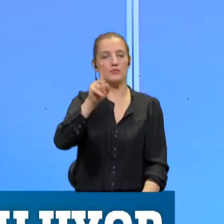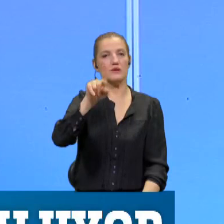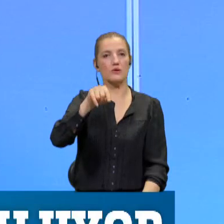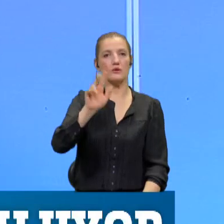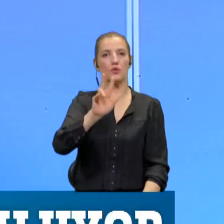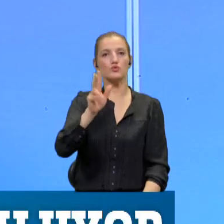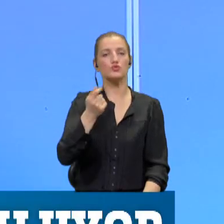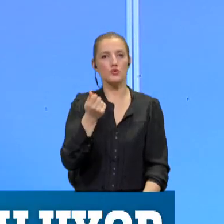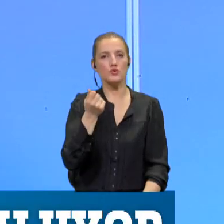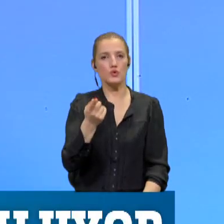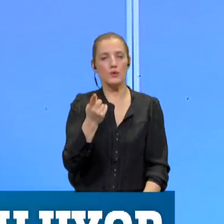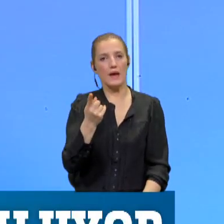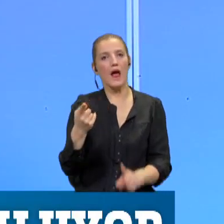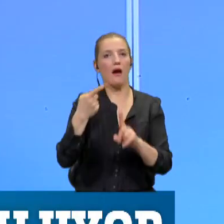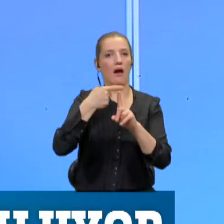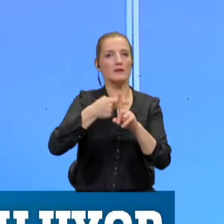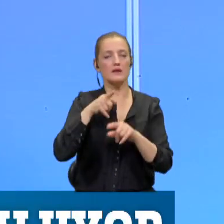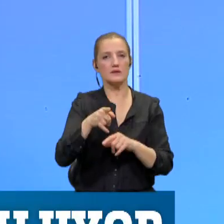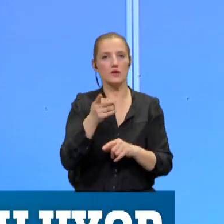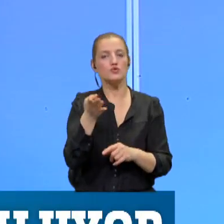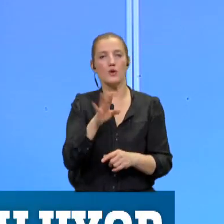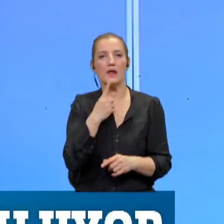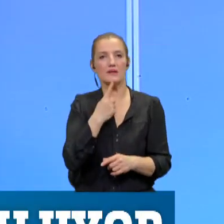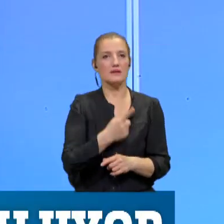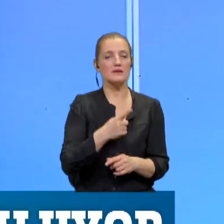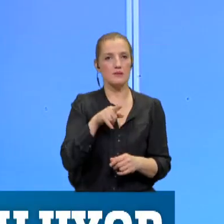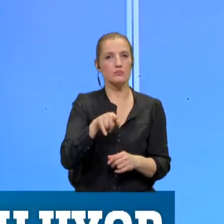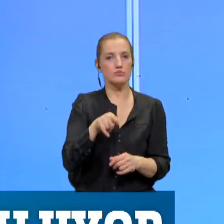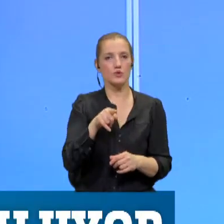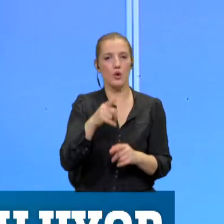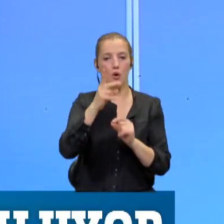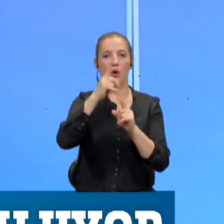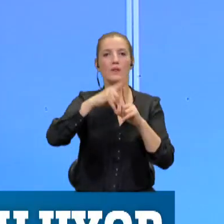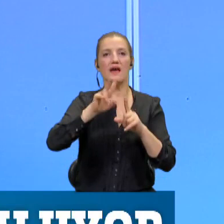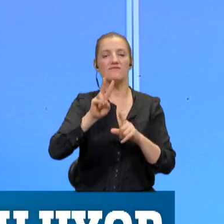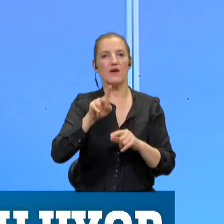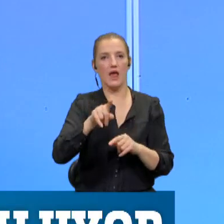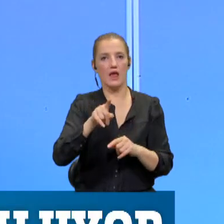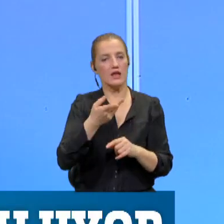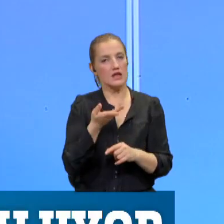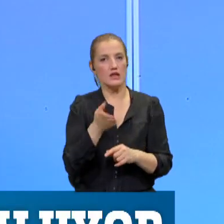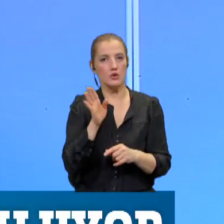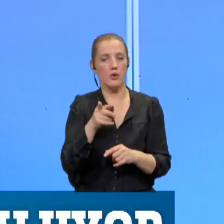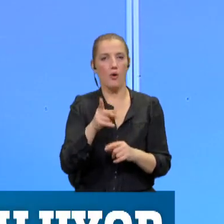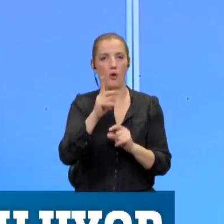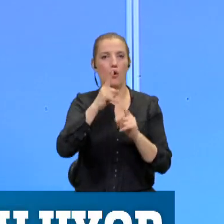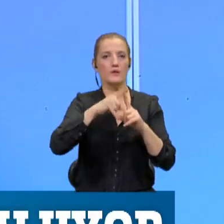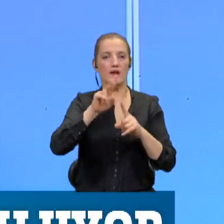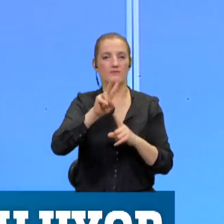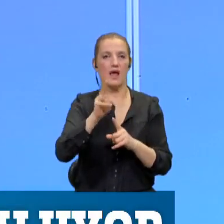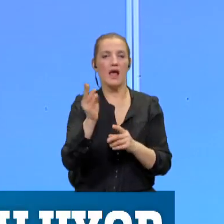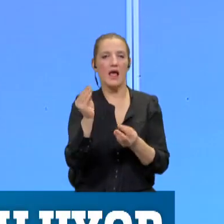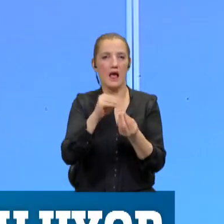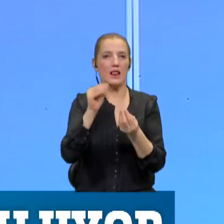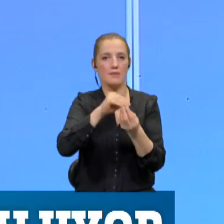to eklendi fiyata sonra dediler ki bu ÖTV neden gidiyordu Ama artık o TV